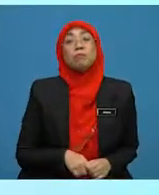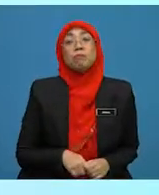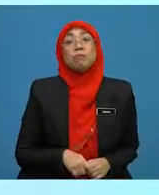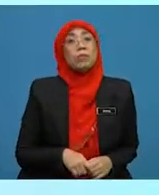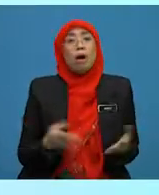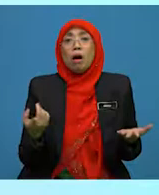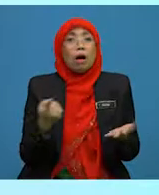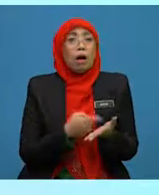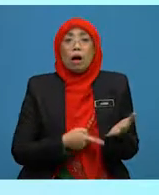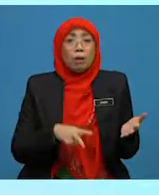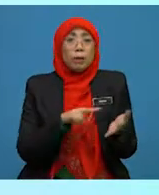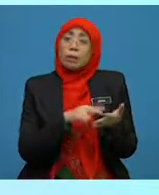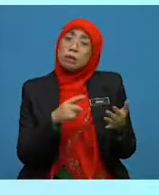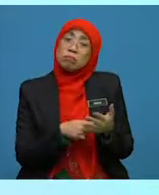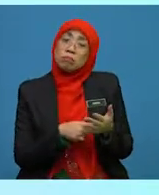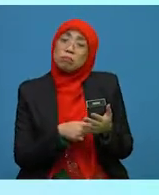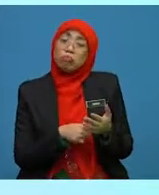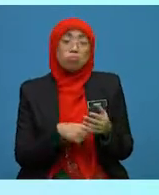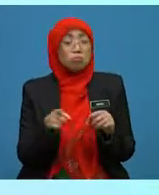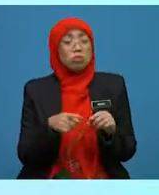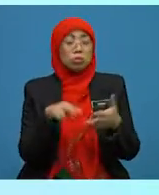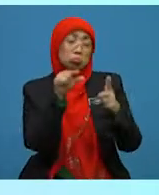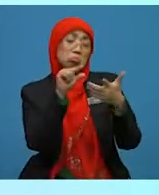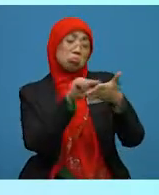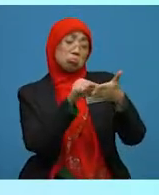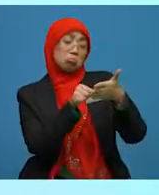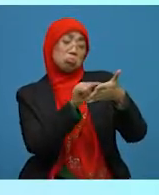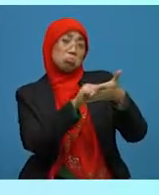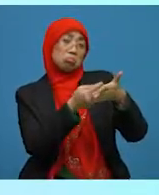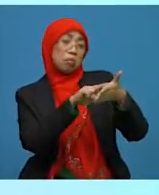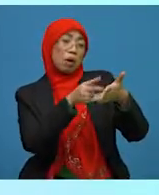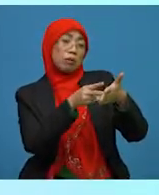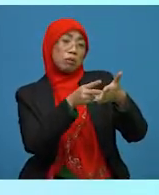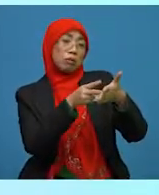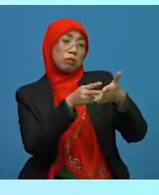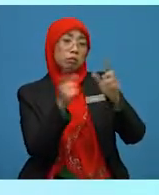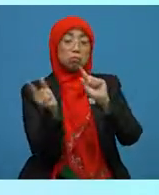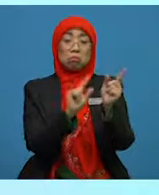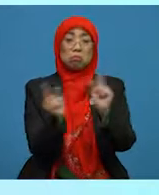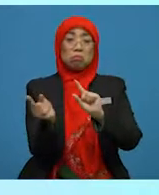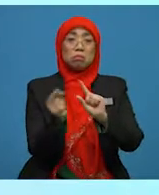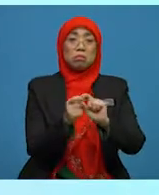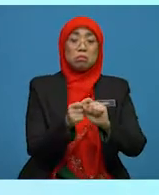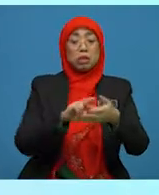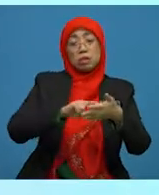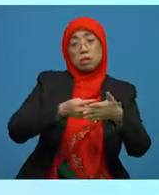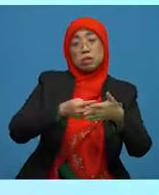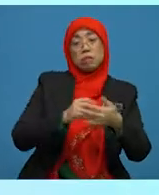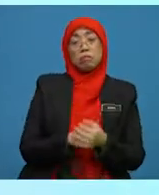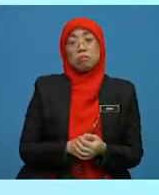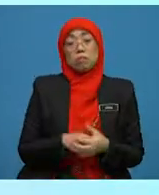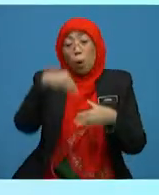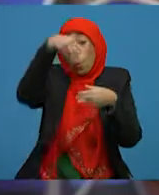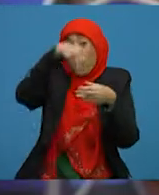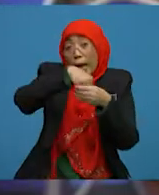Makna konotatif ialah makna tersirat atau makna tambahan bagi sesuatu perkataan atau frasa.